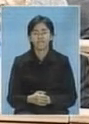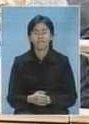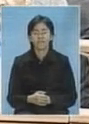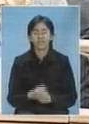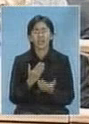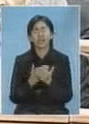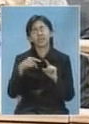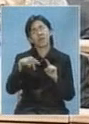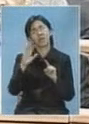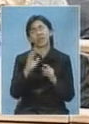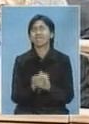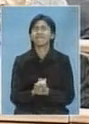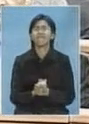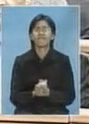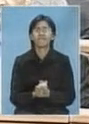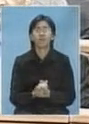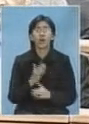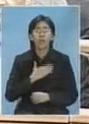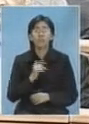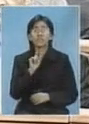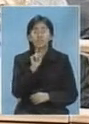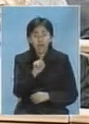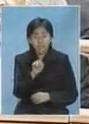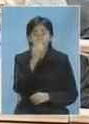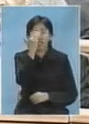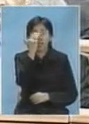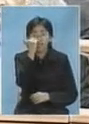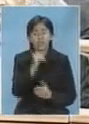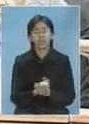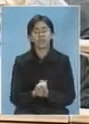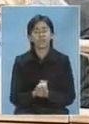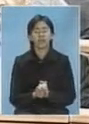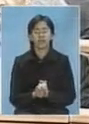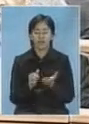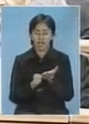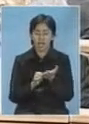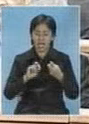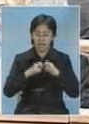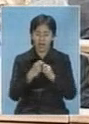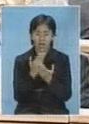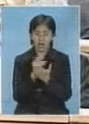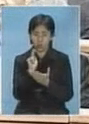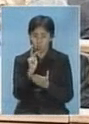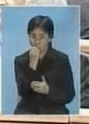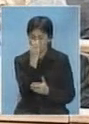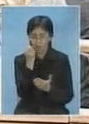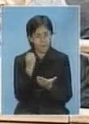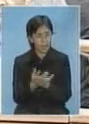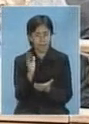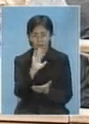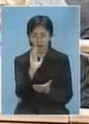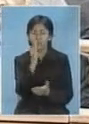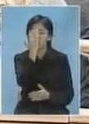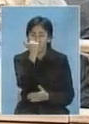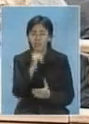หลักพันเท่านั้นแหละครับผมถามกลับกันว่าทำไมไม่ไปใช้ในโครงการแก้ไขปัญหานี่นอกระบบเมื่อสักครู่ท่านกรร